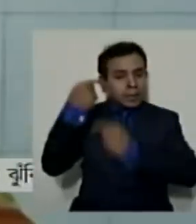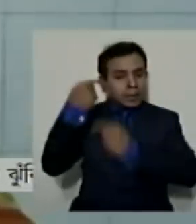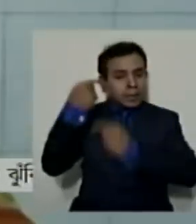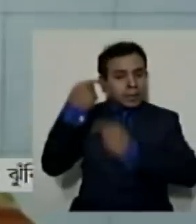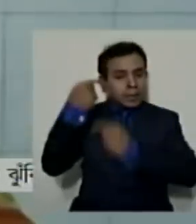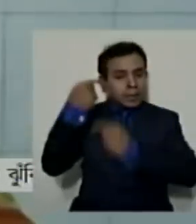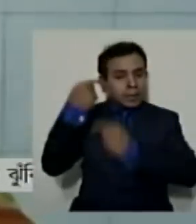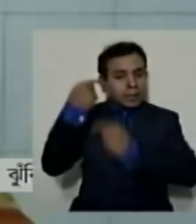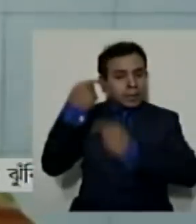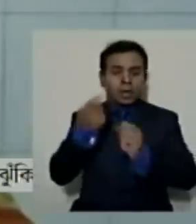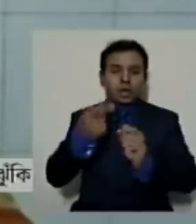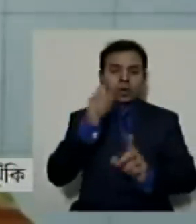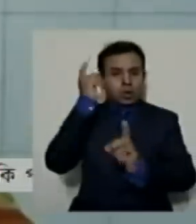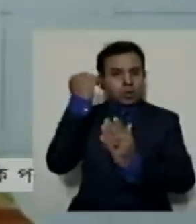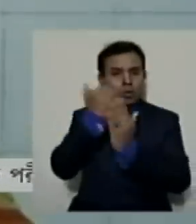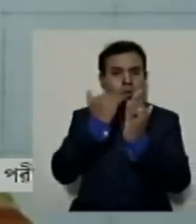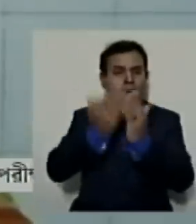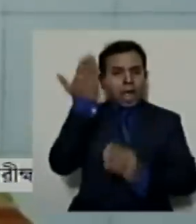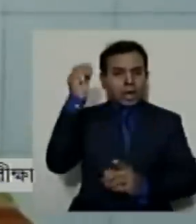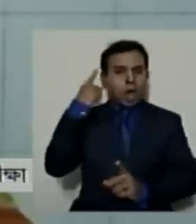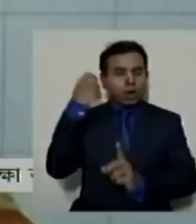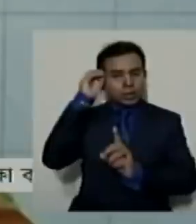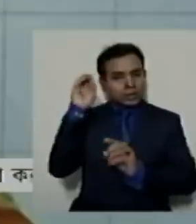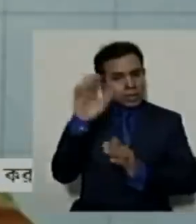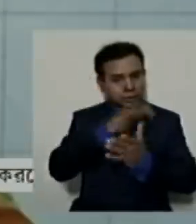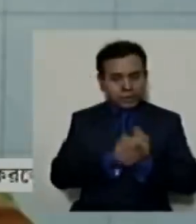আপনারা এই নির্দেশনা মেনে চলুন।